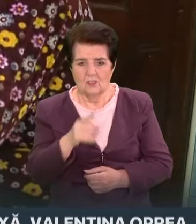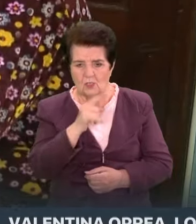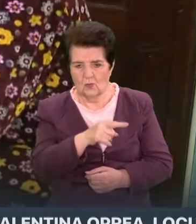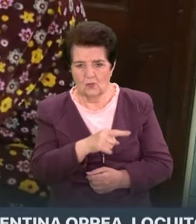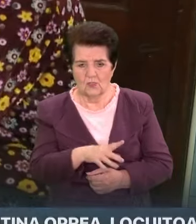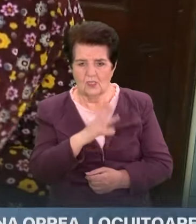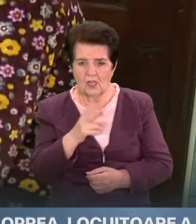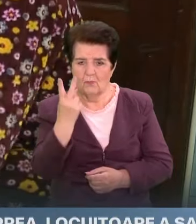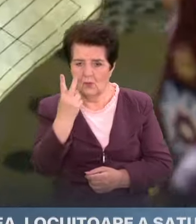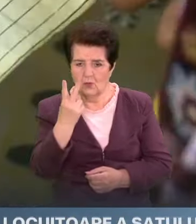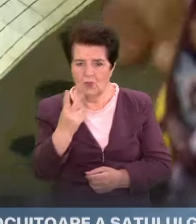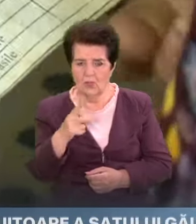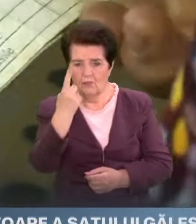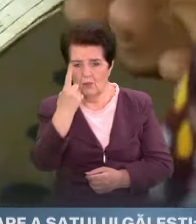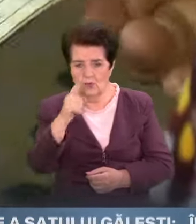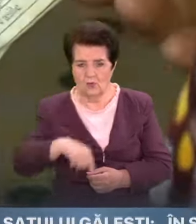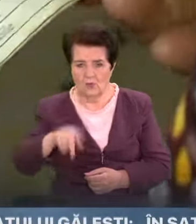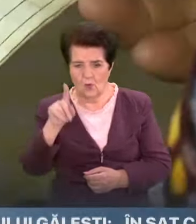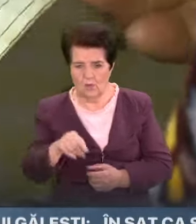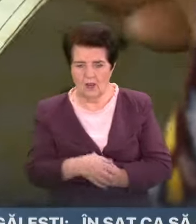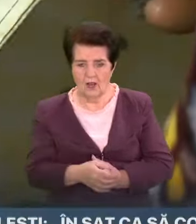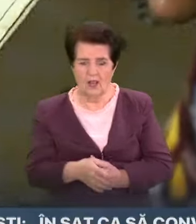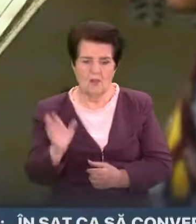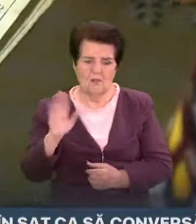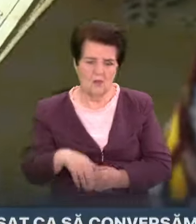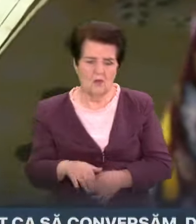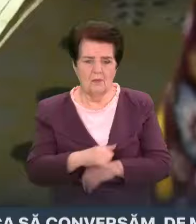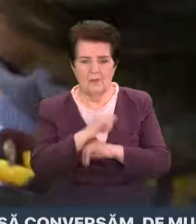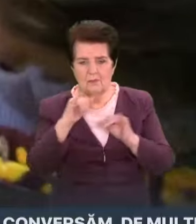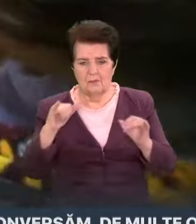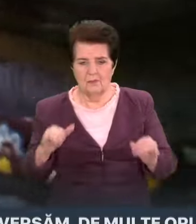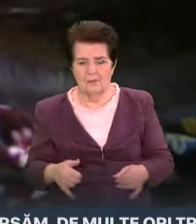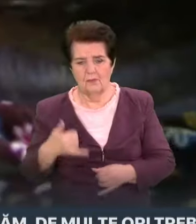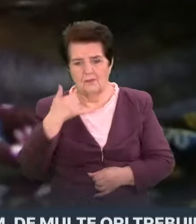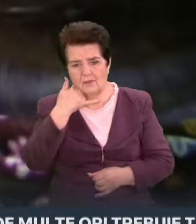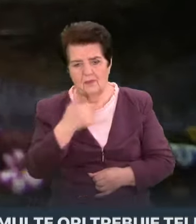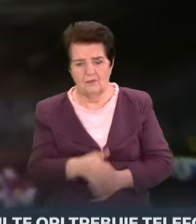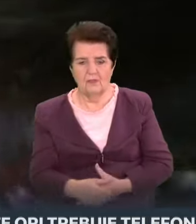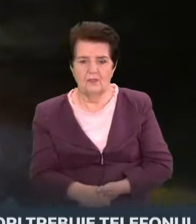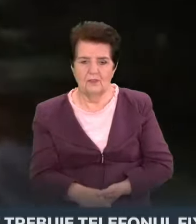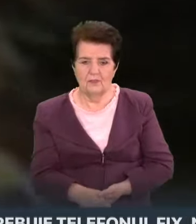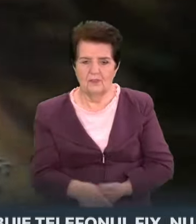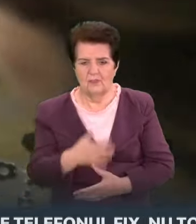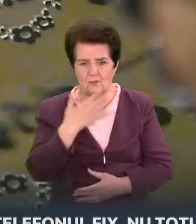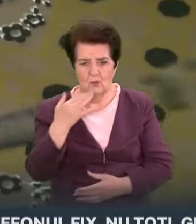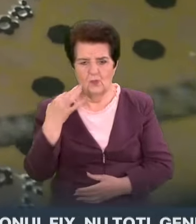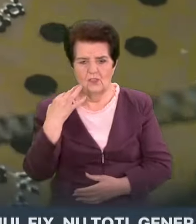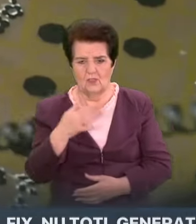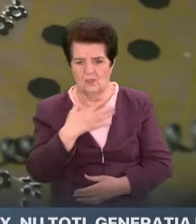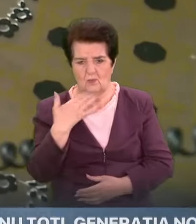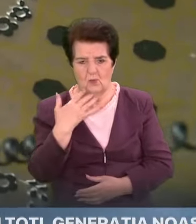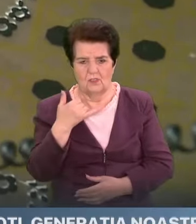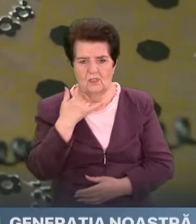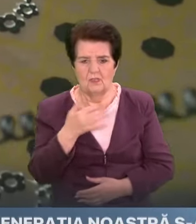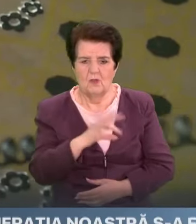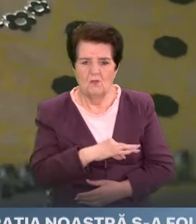și eram 2 pe un număr. Și apoi, pe urmă, de-am tot apărut numere și ne-am dat de mulți ani. De mulți ani